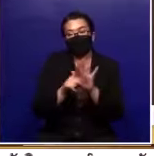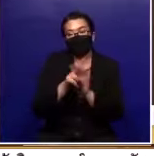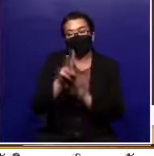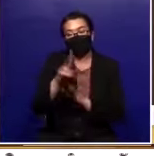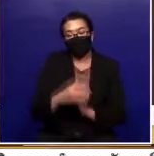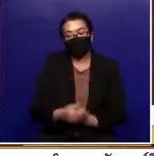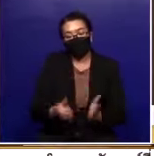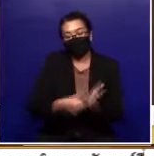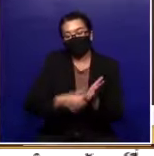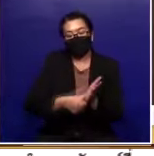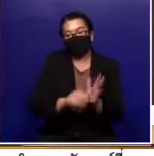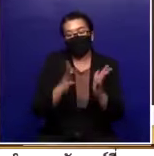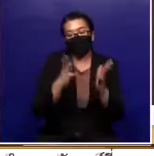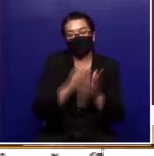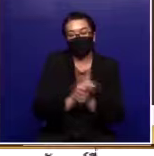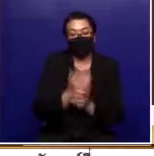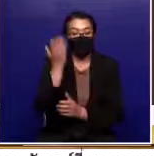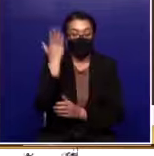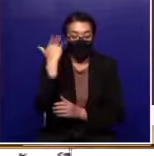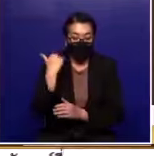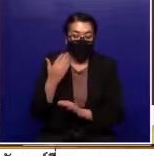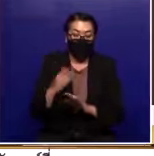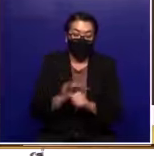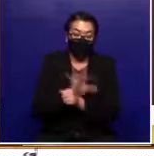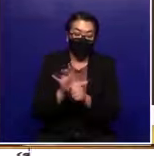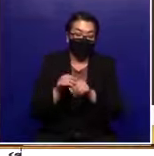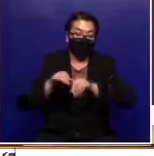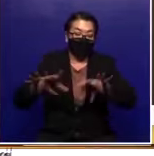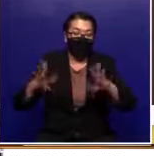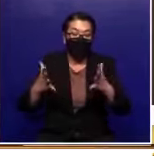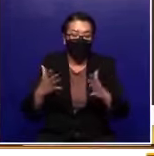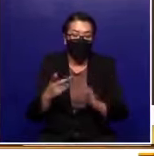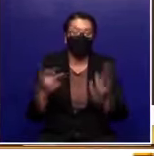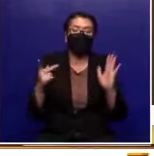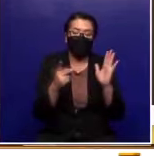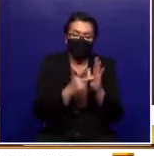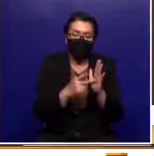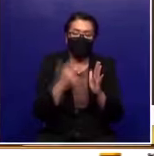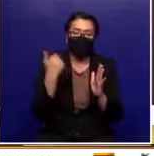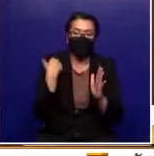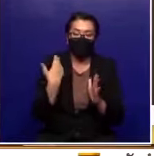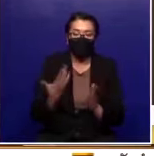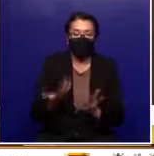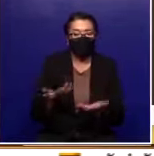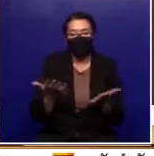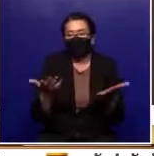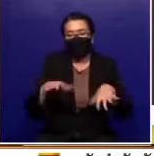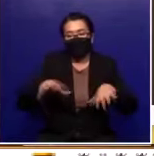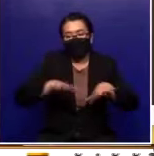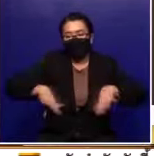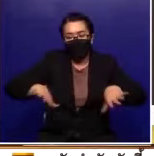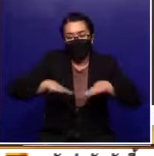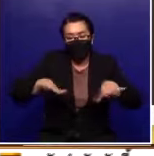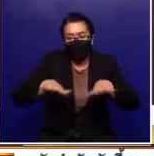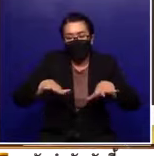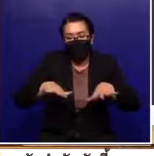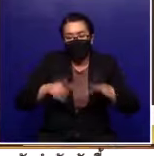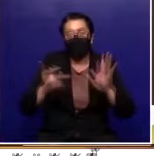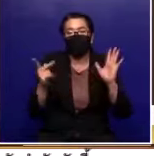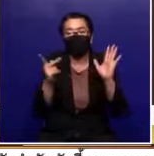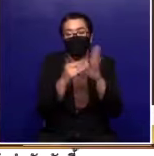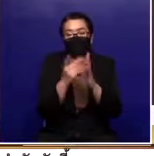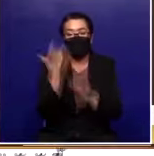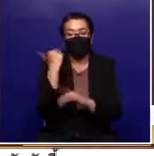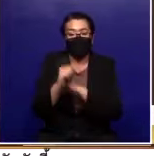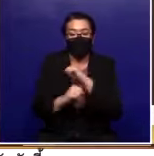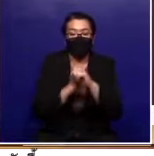ควิดก็กู้ไม่มีอะไรก็กู้ปี58ทำงบประ